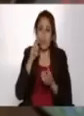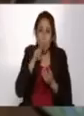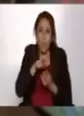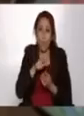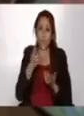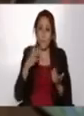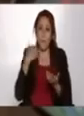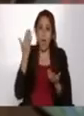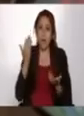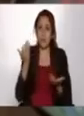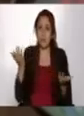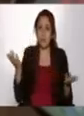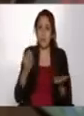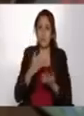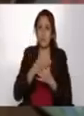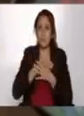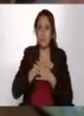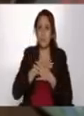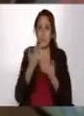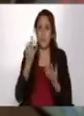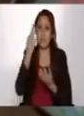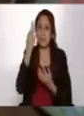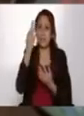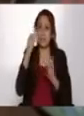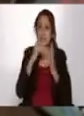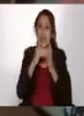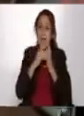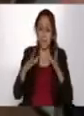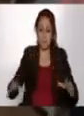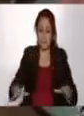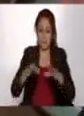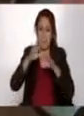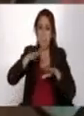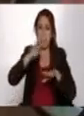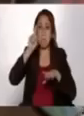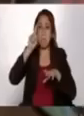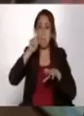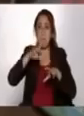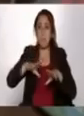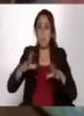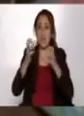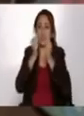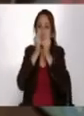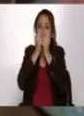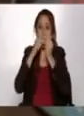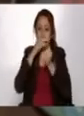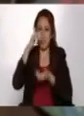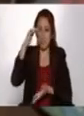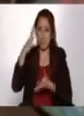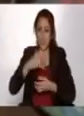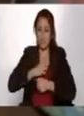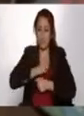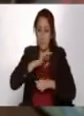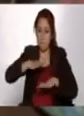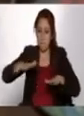وابصها، احضنها وابصها يا عيله بقى لها 3 ايام في قلب شكاره في قلب الميه جافت